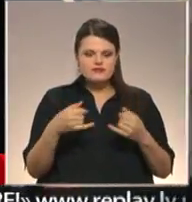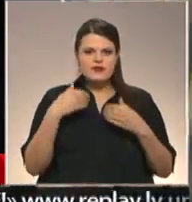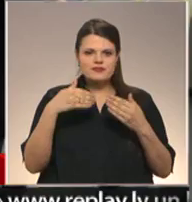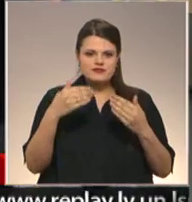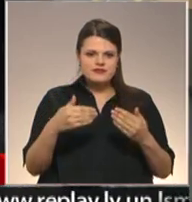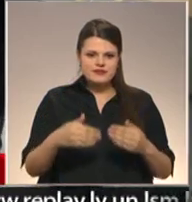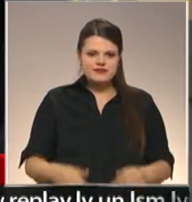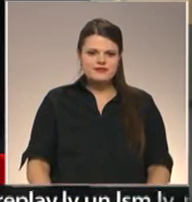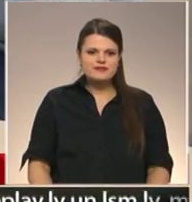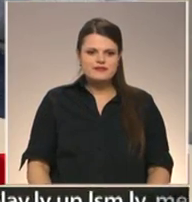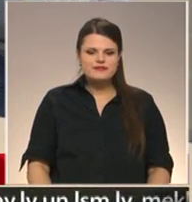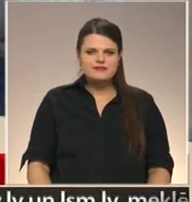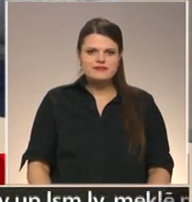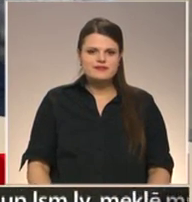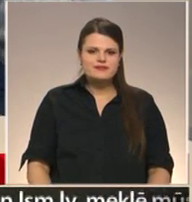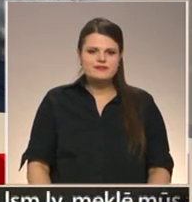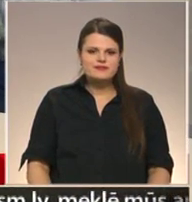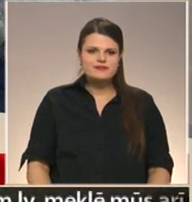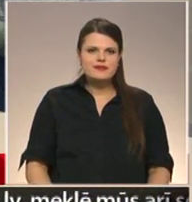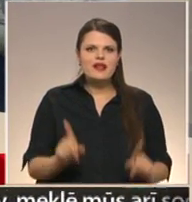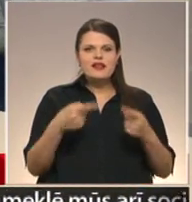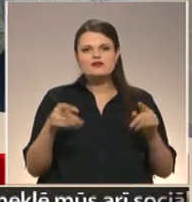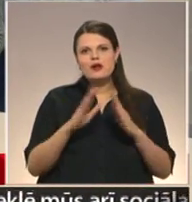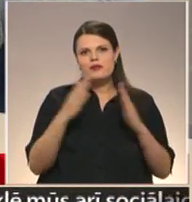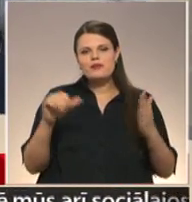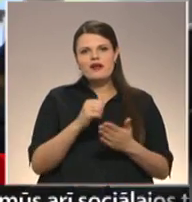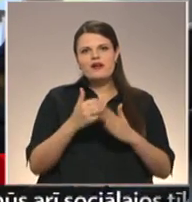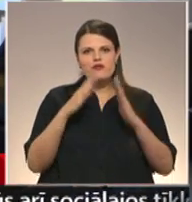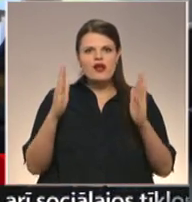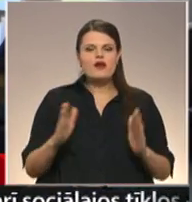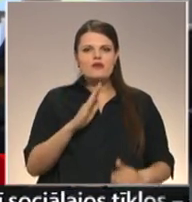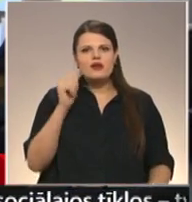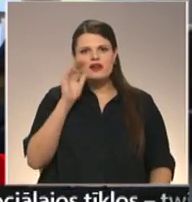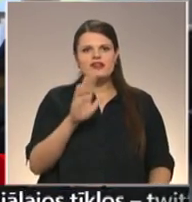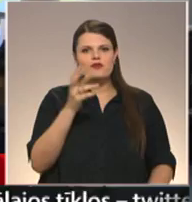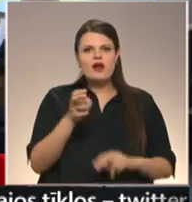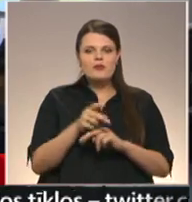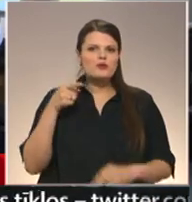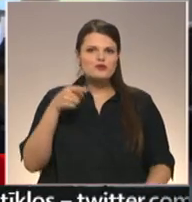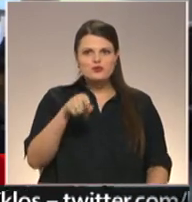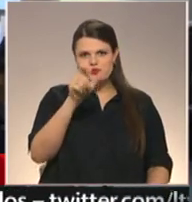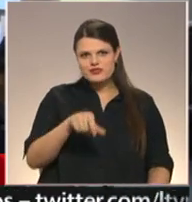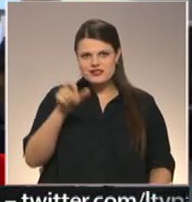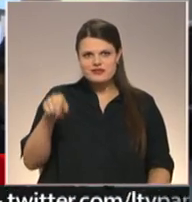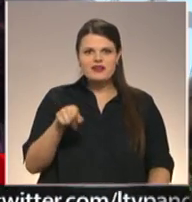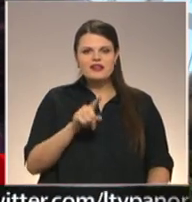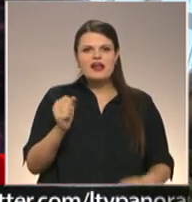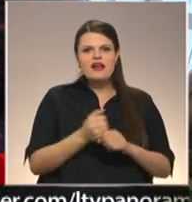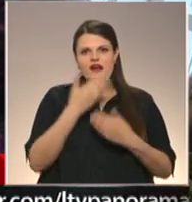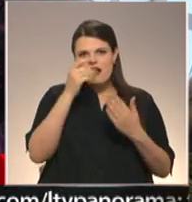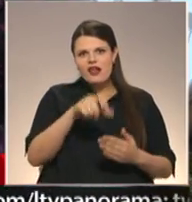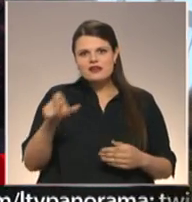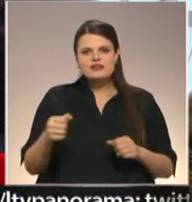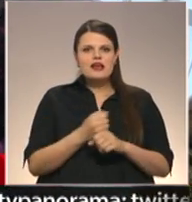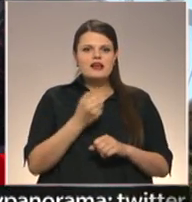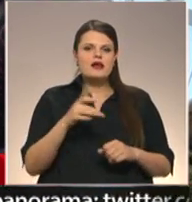sveikums. Paldies! Nacionālās bibliotekas galveno ēku ikdienu apmeklēja ap 1000 cilvēku. Tie ir gan